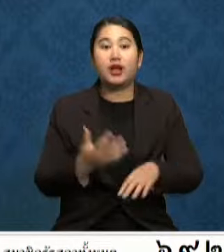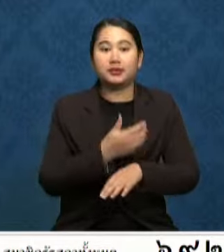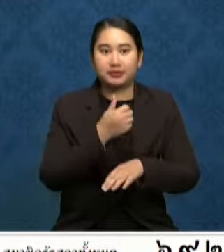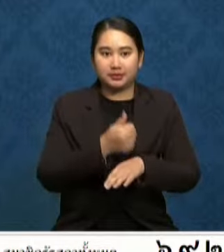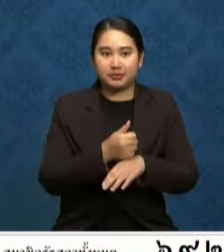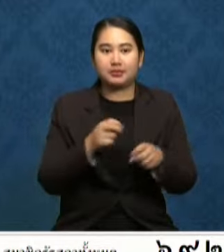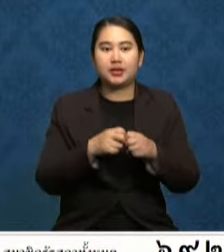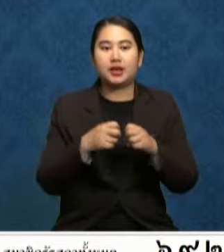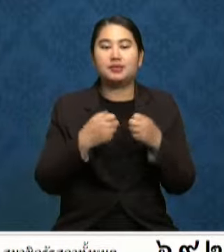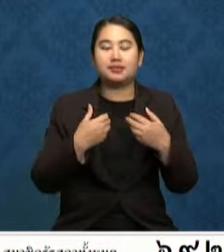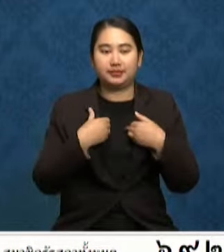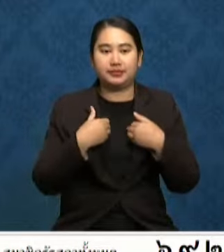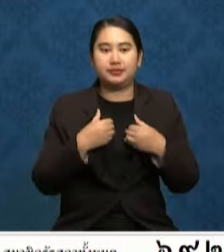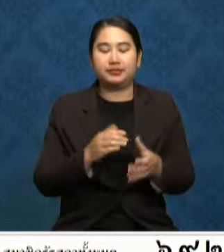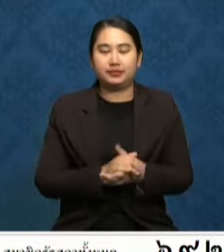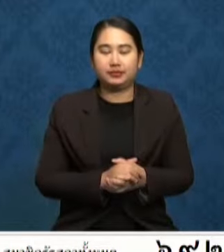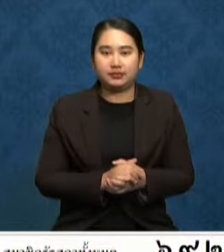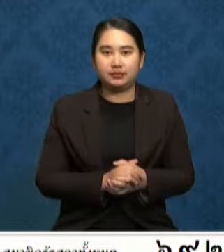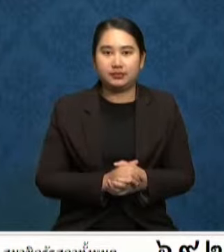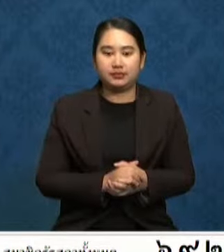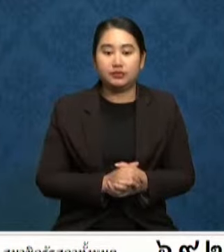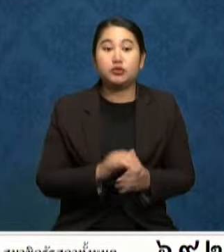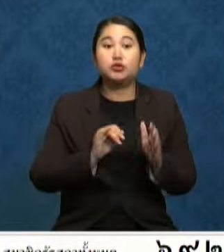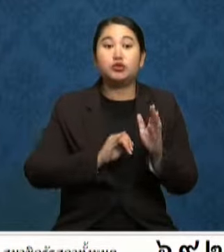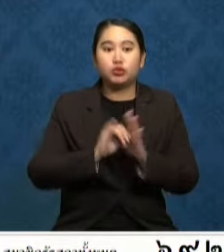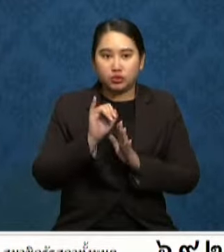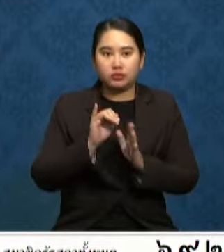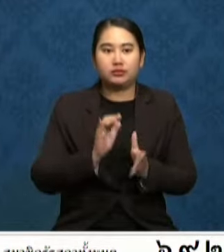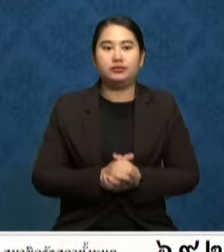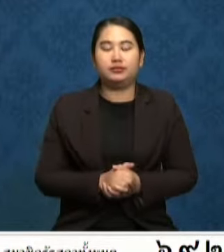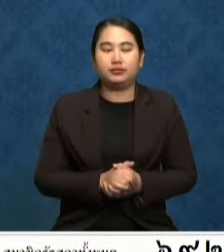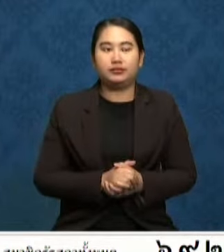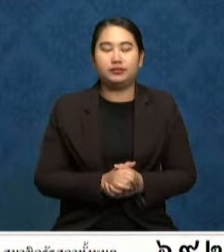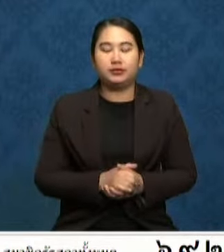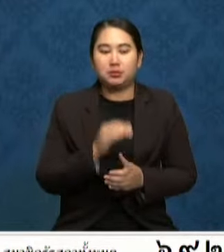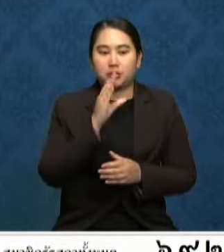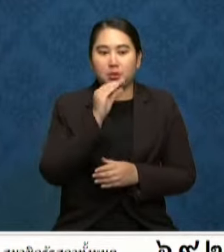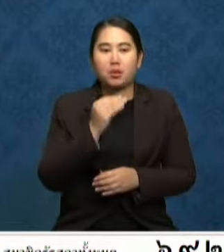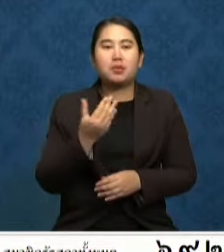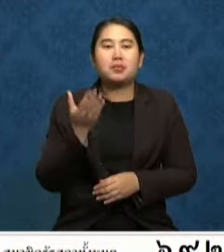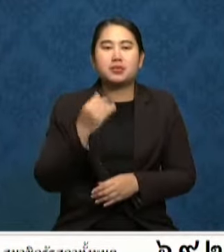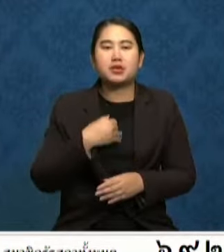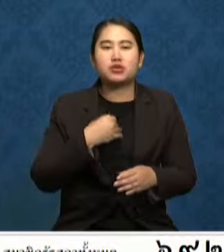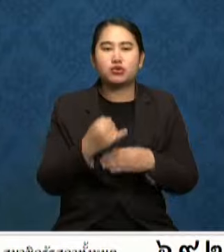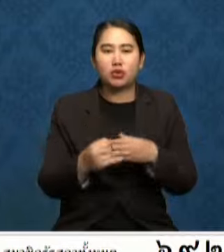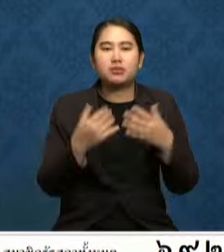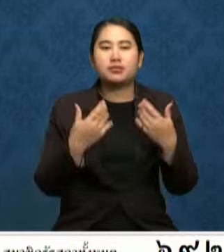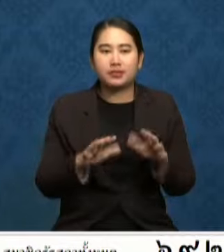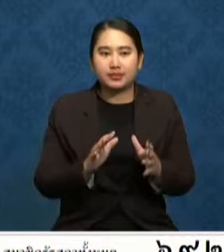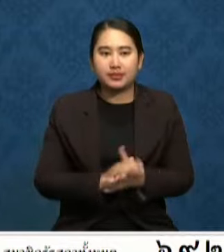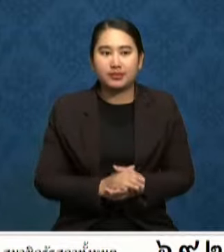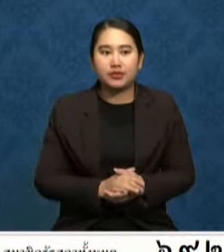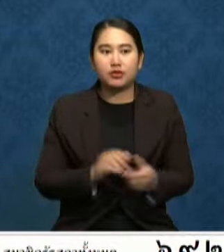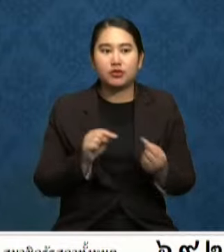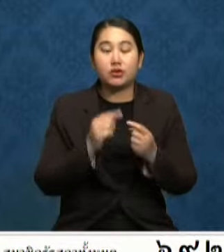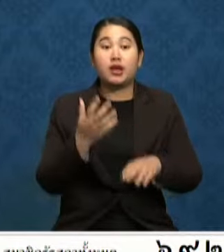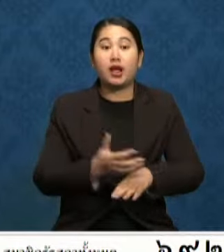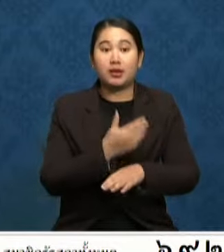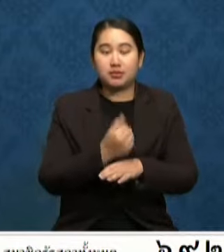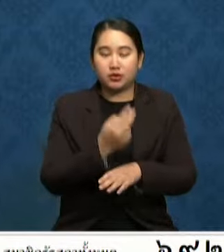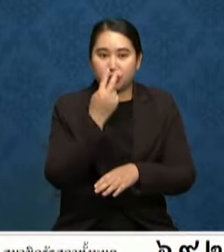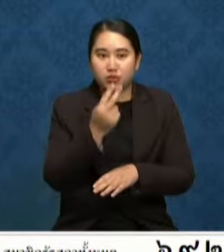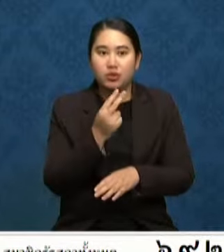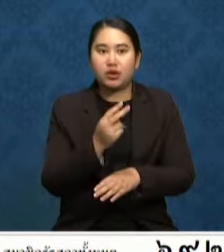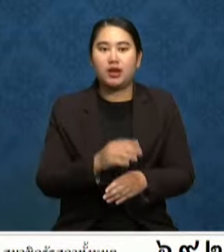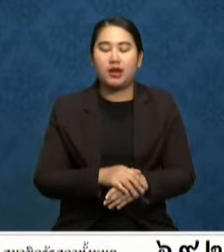กเป็นปัญหานเพรวามองถูกเป๊ะ ก็พูดกัเพ่งลงจบไปตั้นสรุปนี่การเมืองไม่มสัดโ